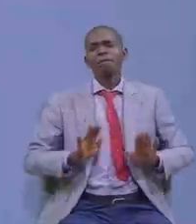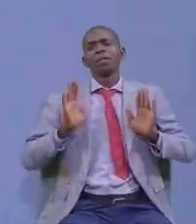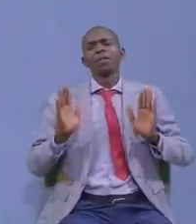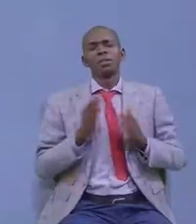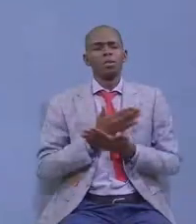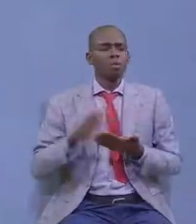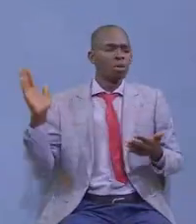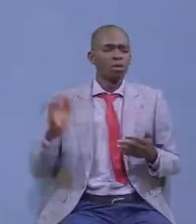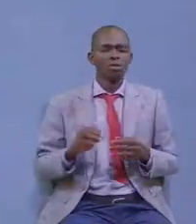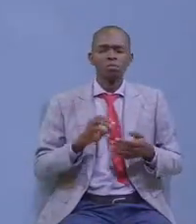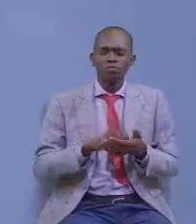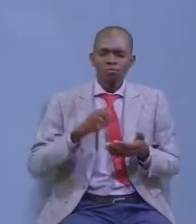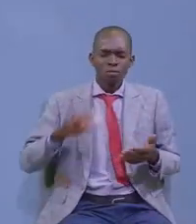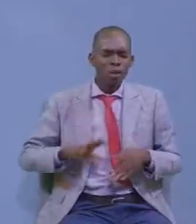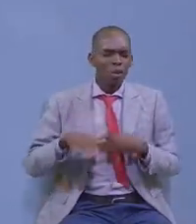Ôte les tremblements.